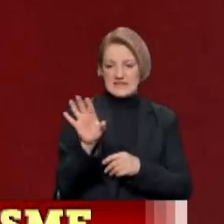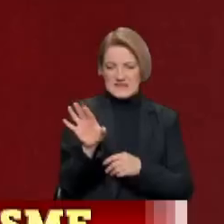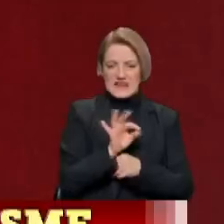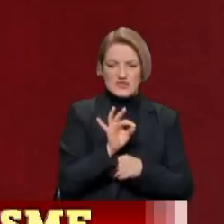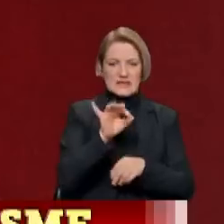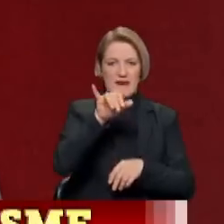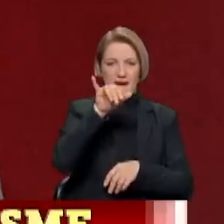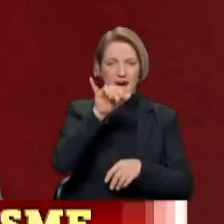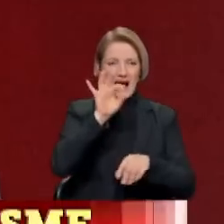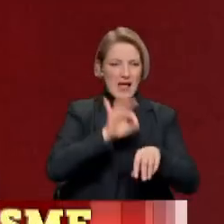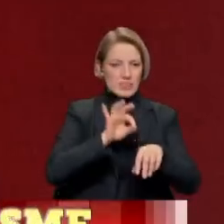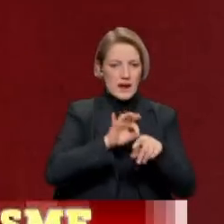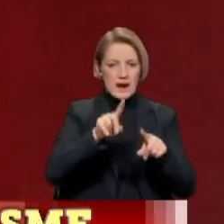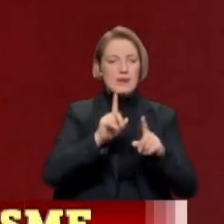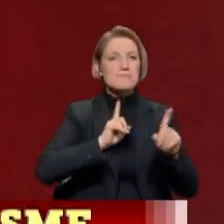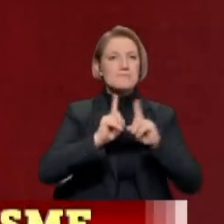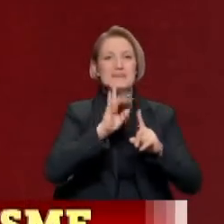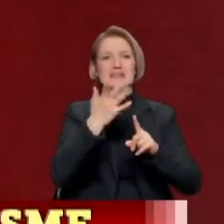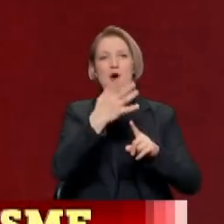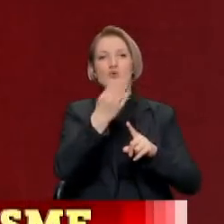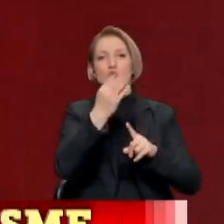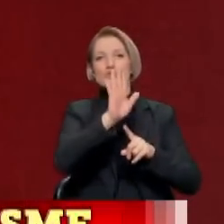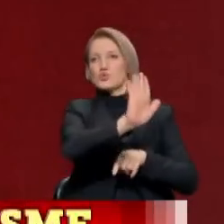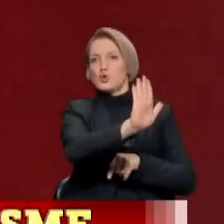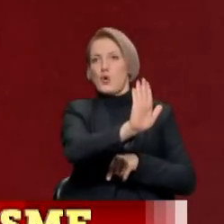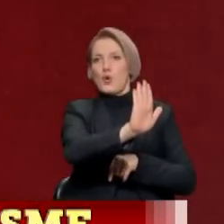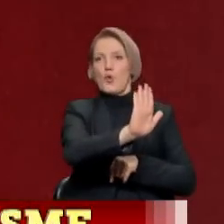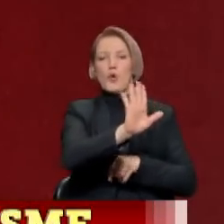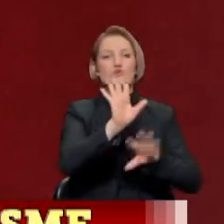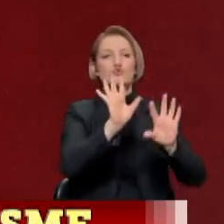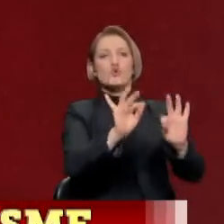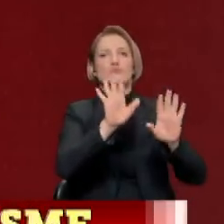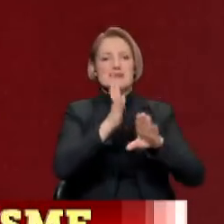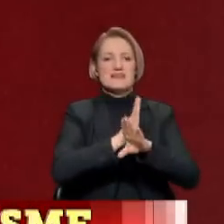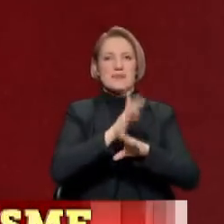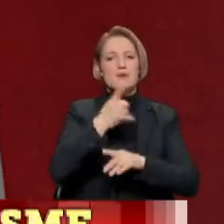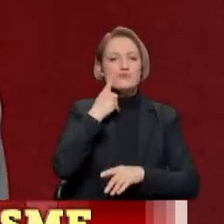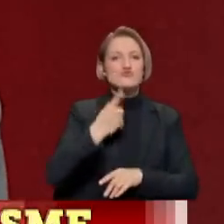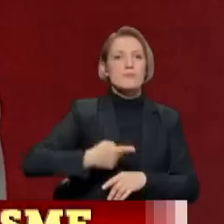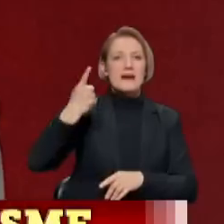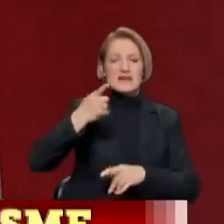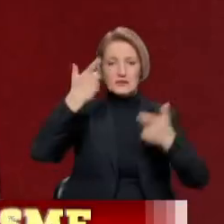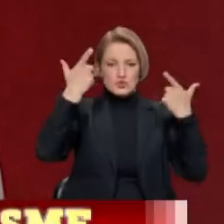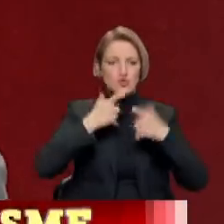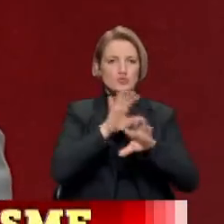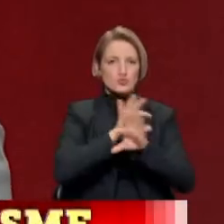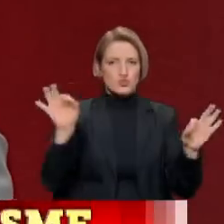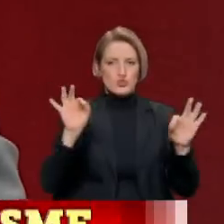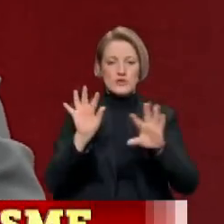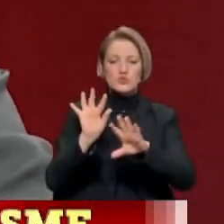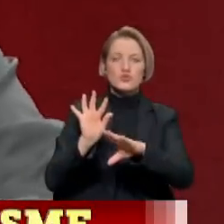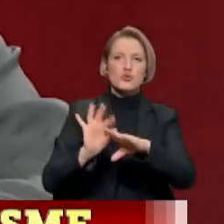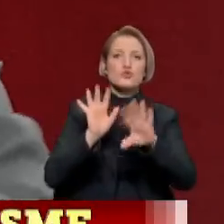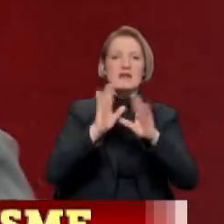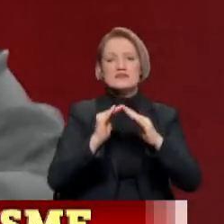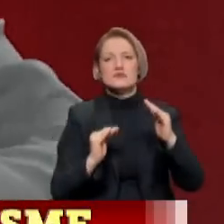onun hakkındaki yargılama ne aşamada olursa olsun, Yargıtay'da da olsa duruyor. Dokunulmazlık sebebiyle. Cumhurbaşkanının sorumsuzluğu